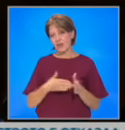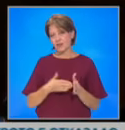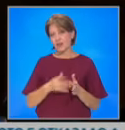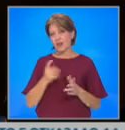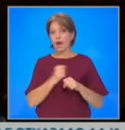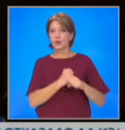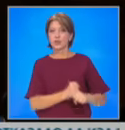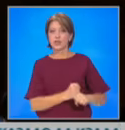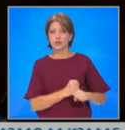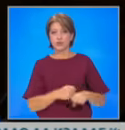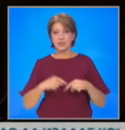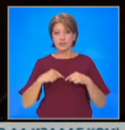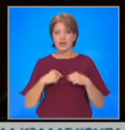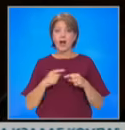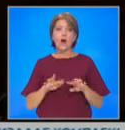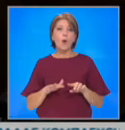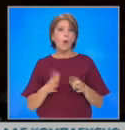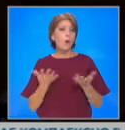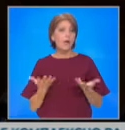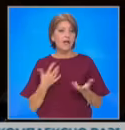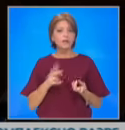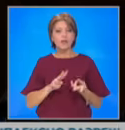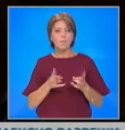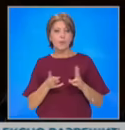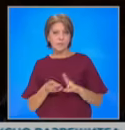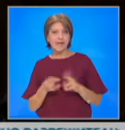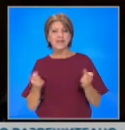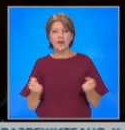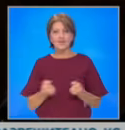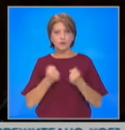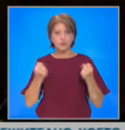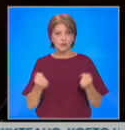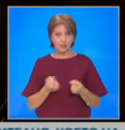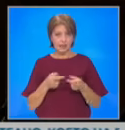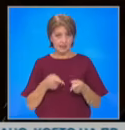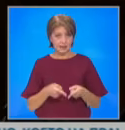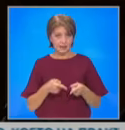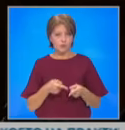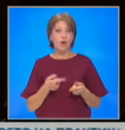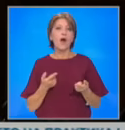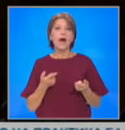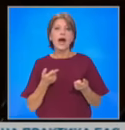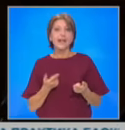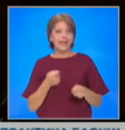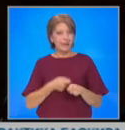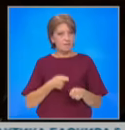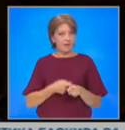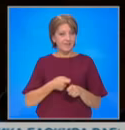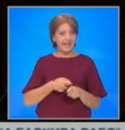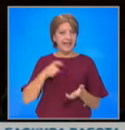Когато се променя по същество елементи на функционирането на един орган, както е направено в законопроекта, а